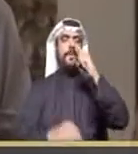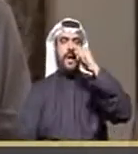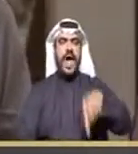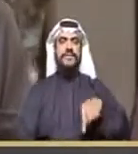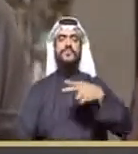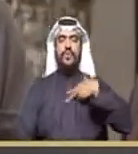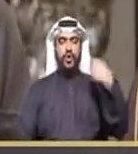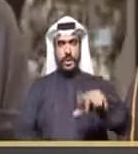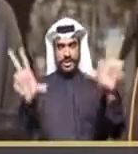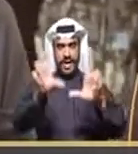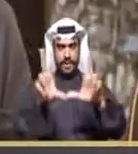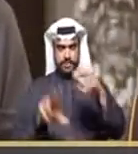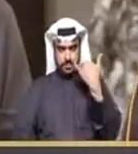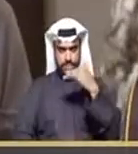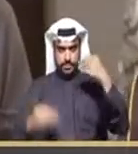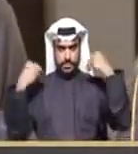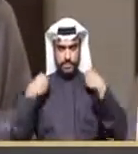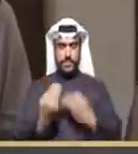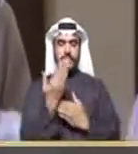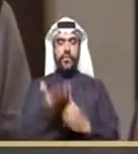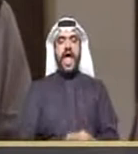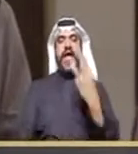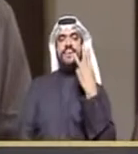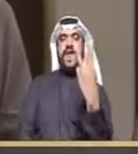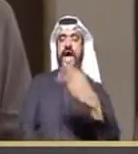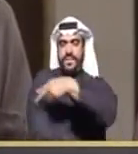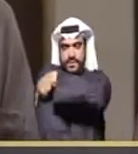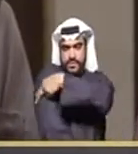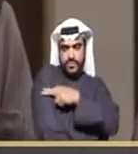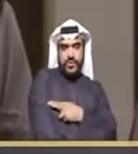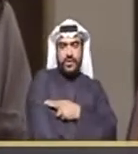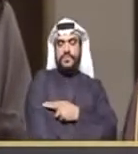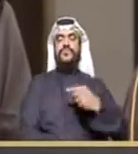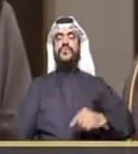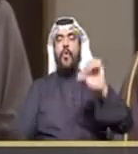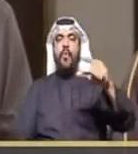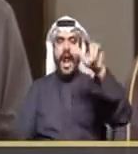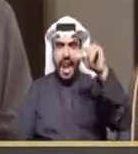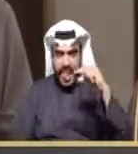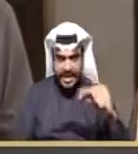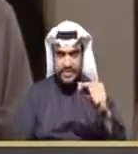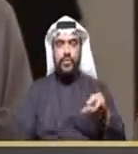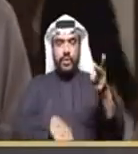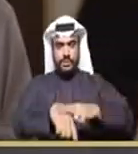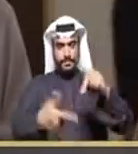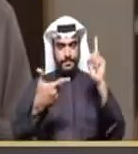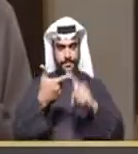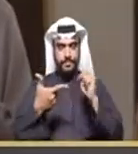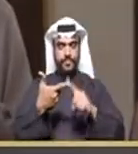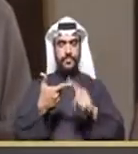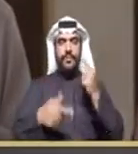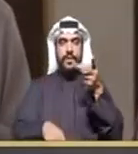الدولة لشؤون الشباب مقدم من الأخوة النواب الأفاضل دكتور وليد الطبطبائي